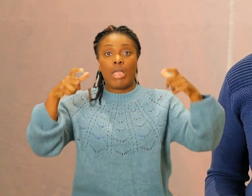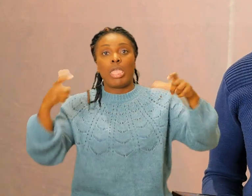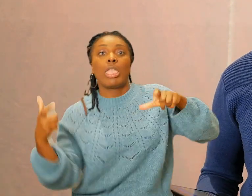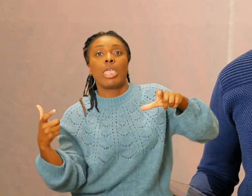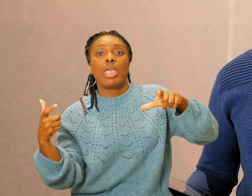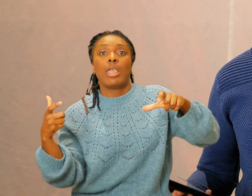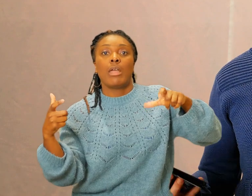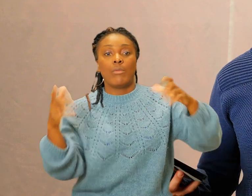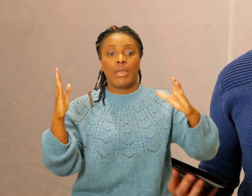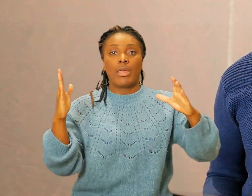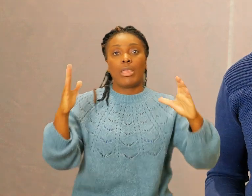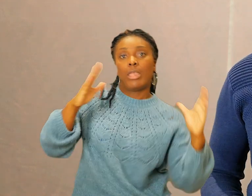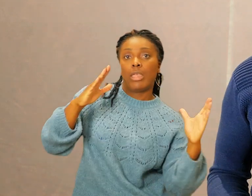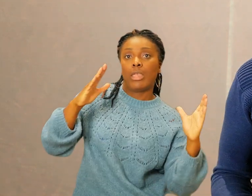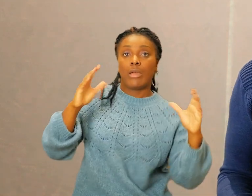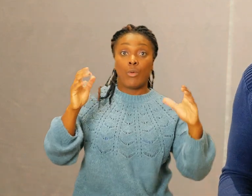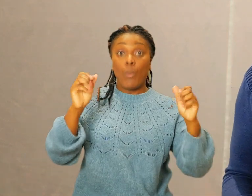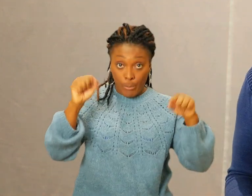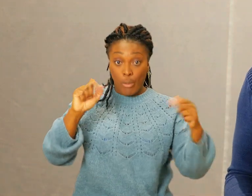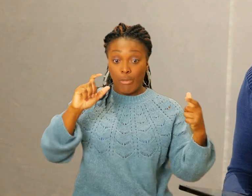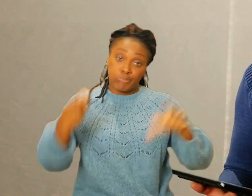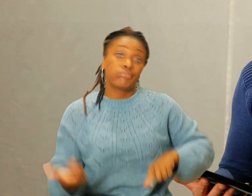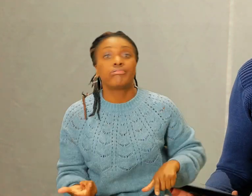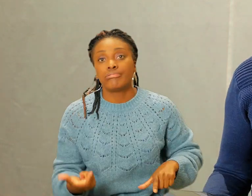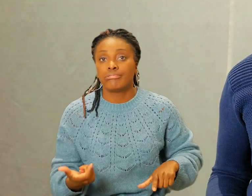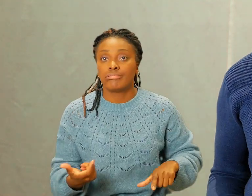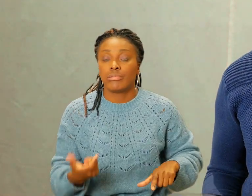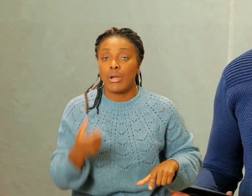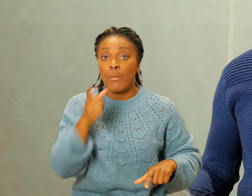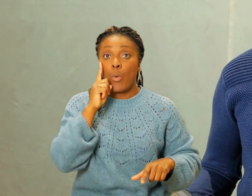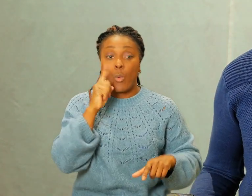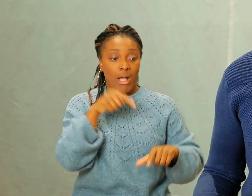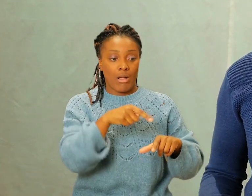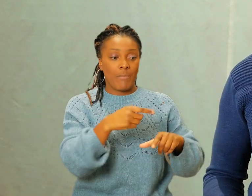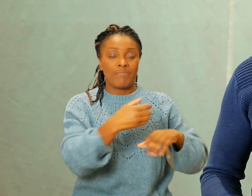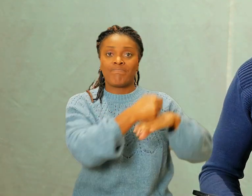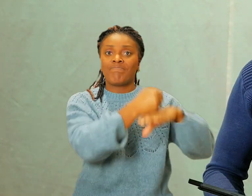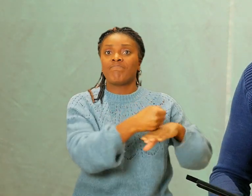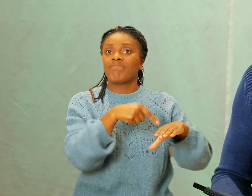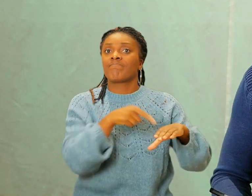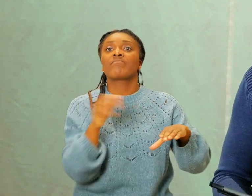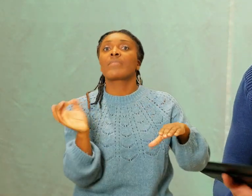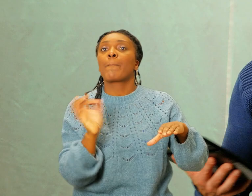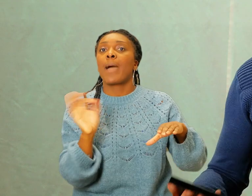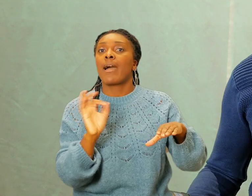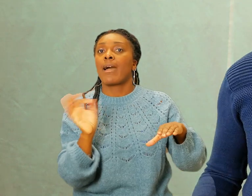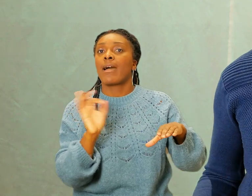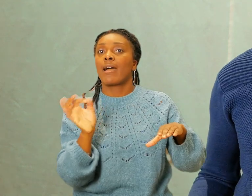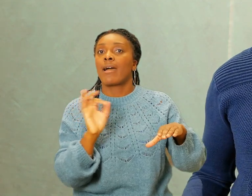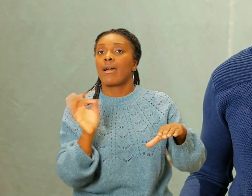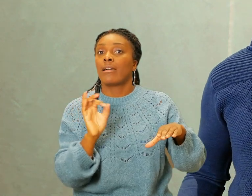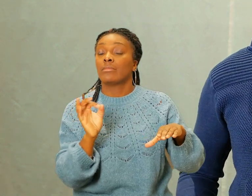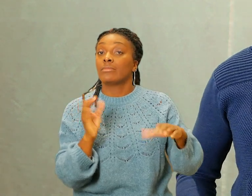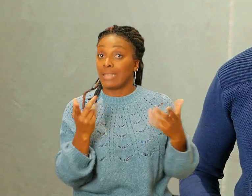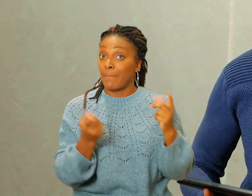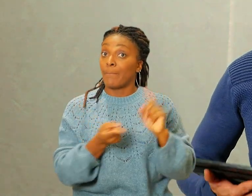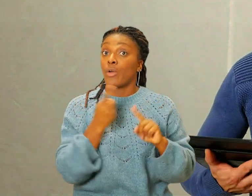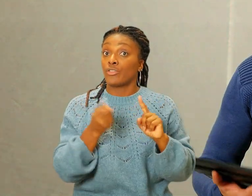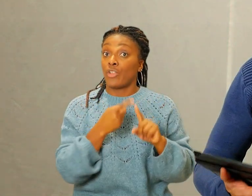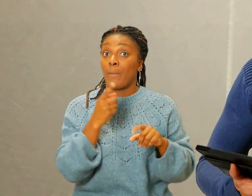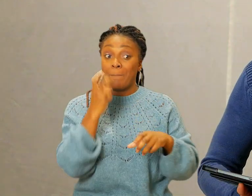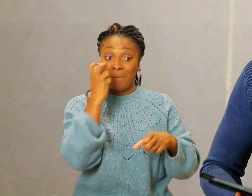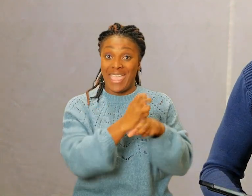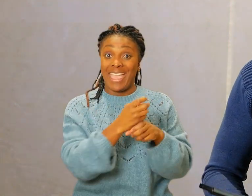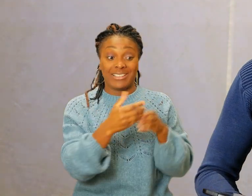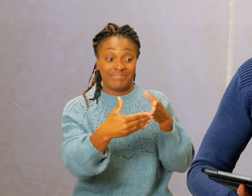tordu, pouvait s'écrouler du jour au lendemain parce qu'il n'y aurait pas eu de force dans toute la structure en fait. Donc on voit que